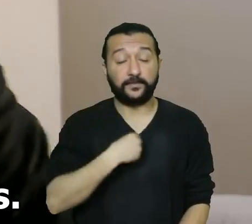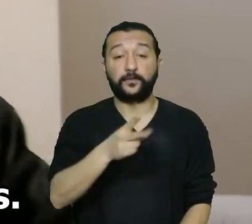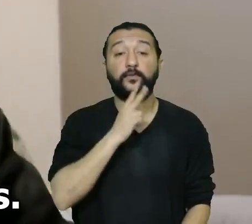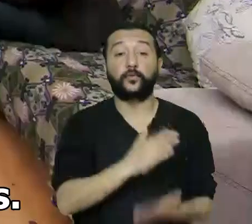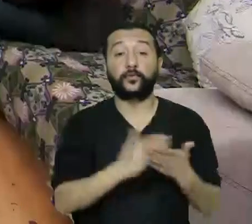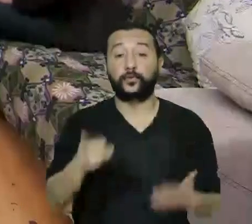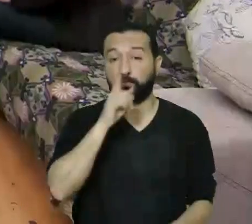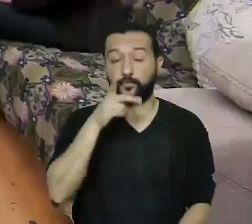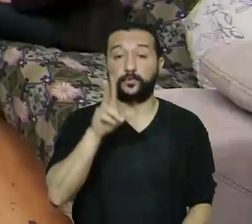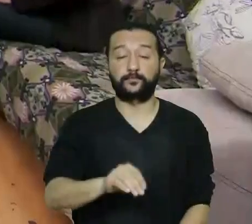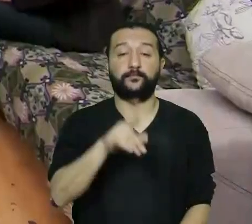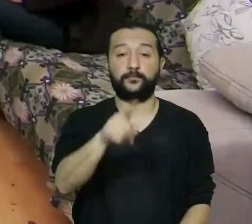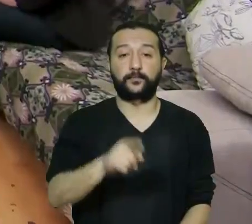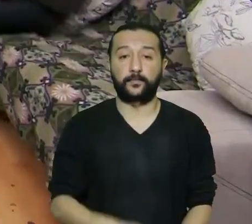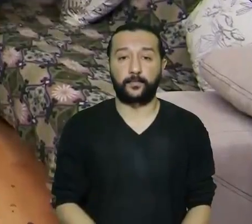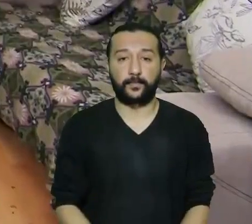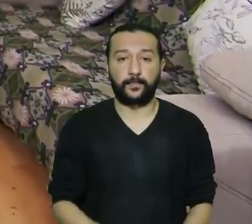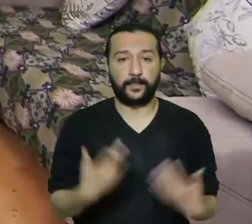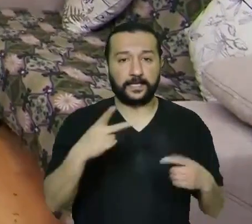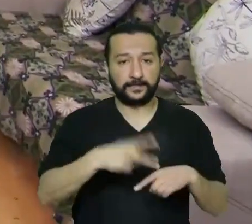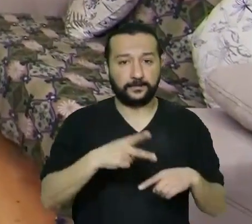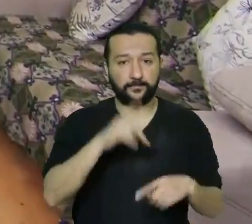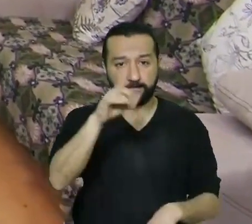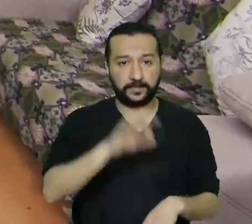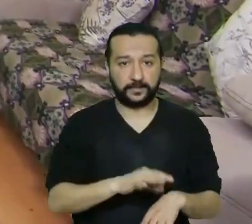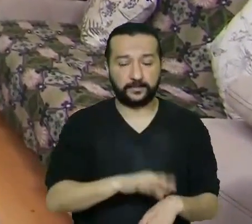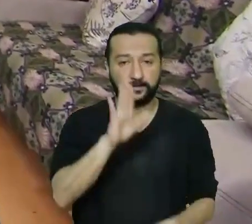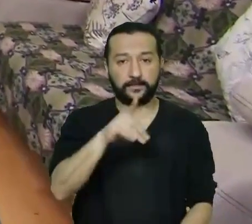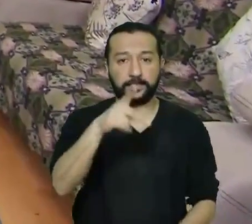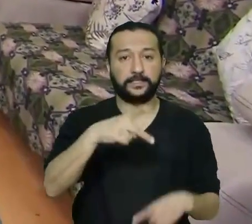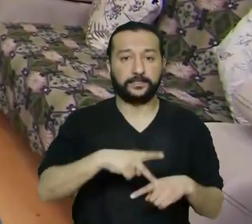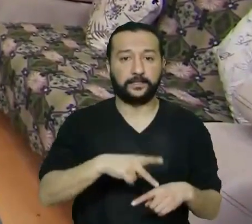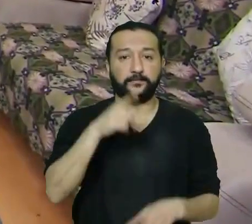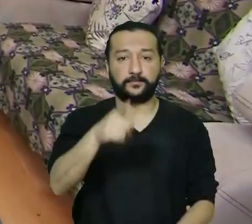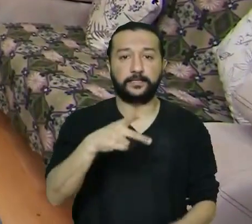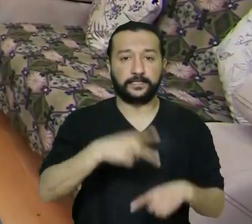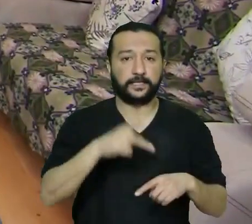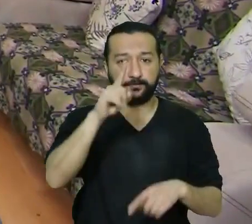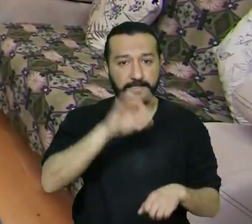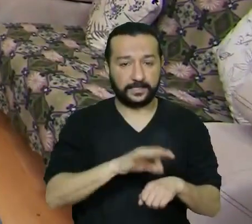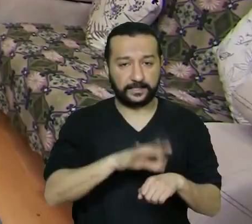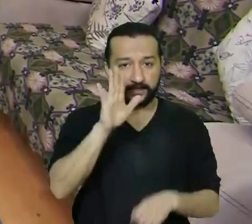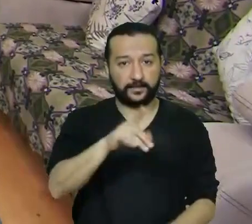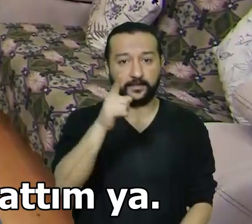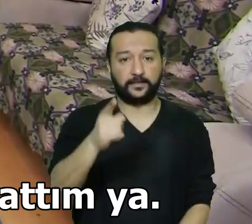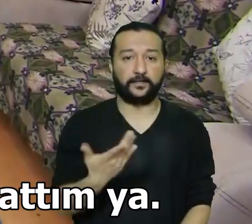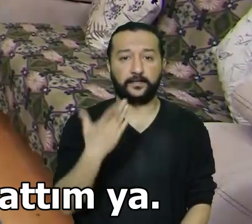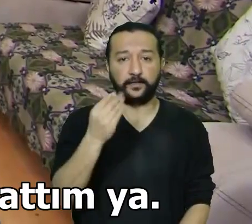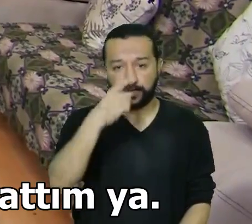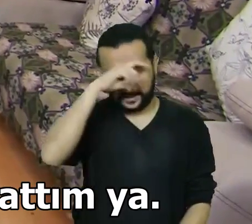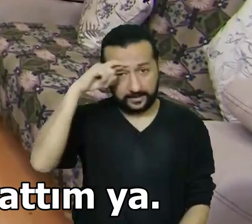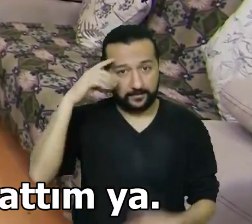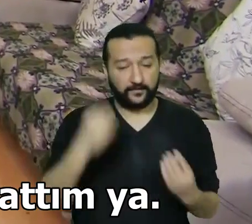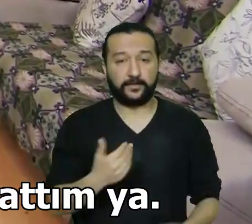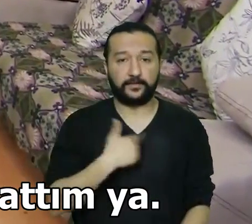sonsuza kadar sus. Allah Allah. Bir dakika Zarpçı ya. Verdiği parayı çekip aldı Zarp, gidiyor. Zarp bir daha ya. O kadar